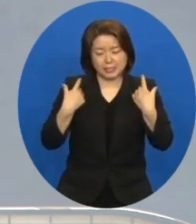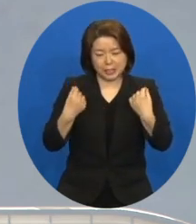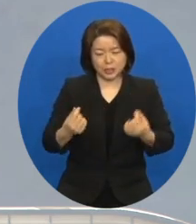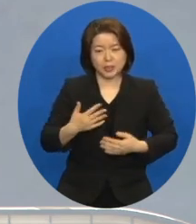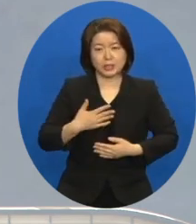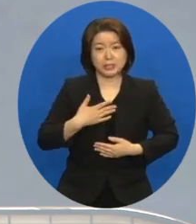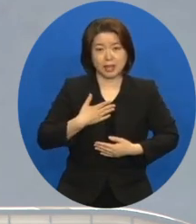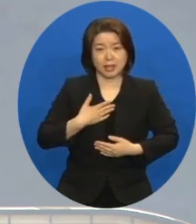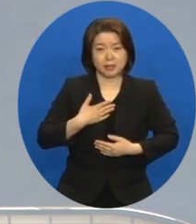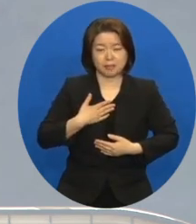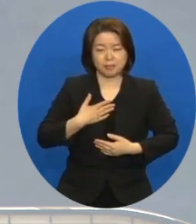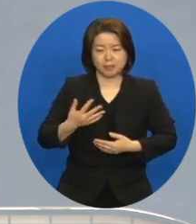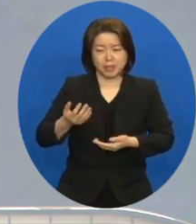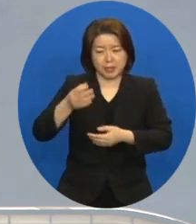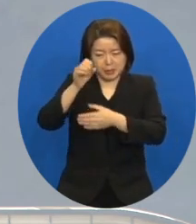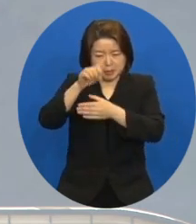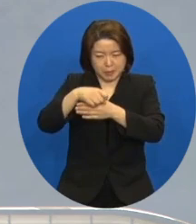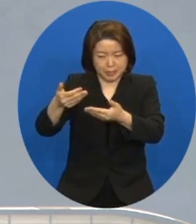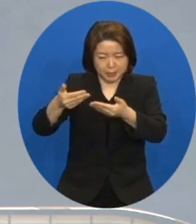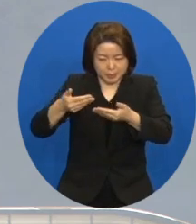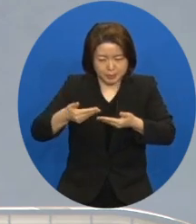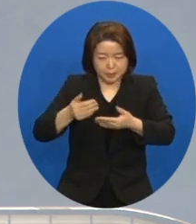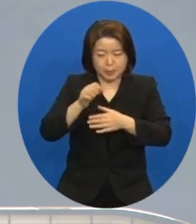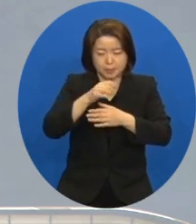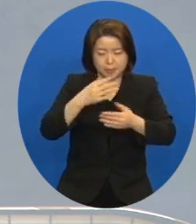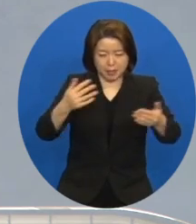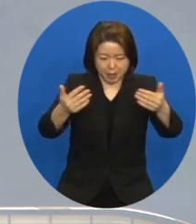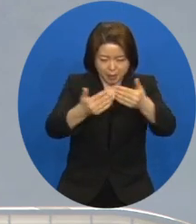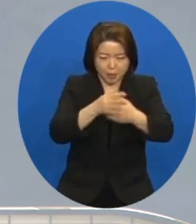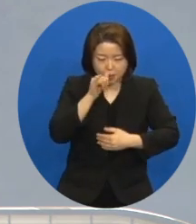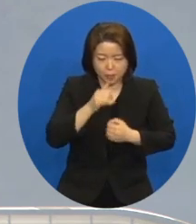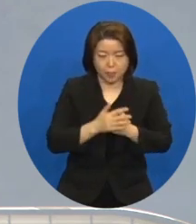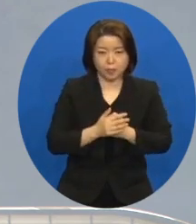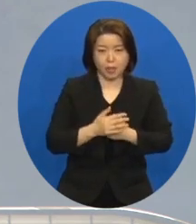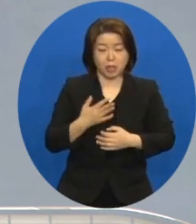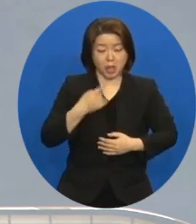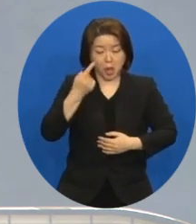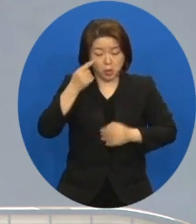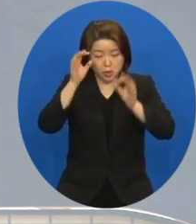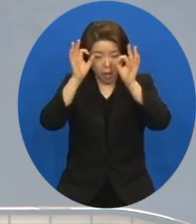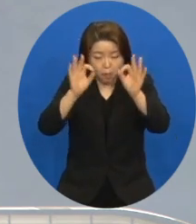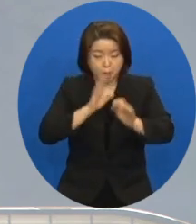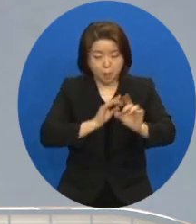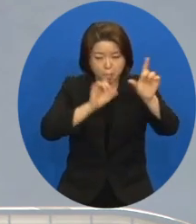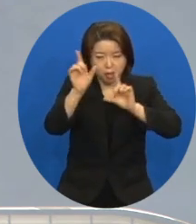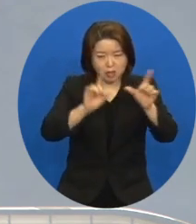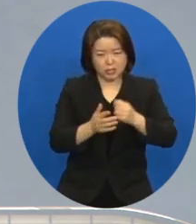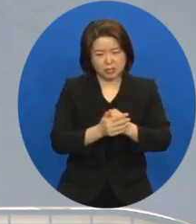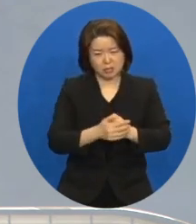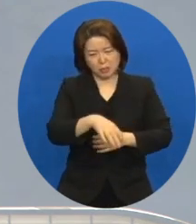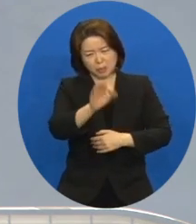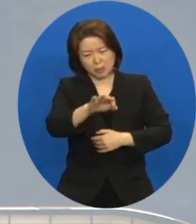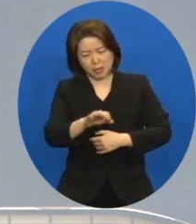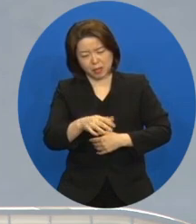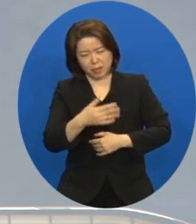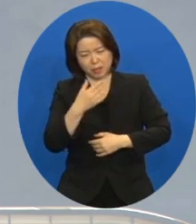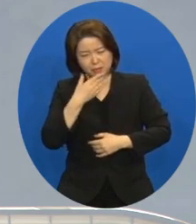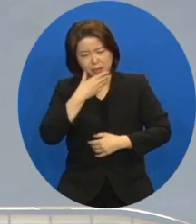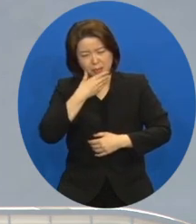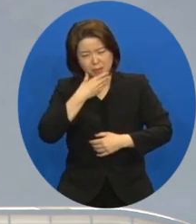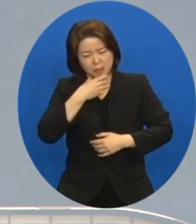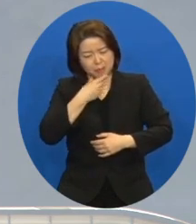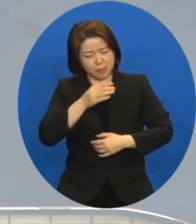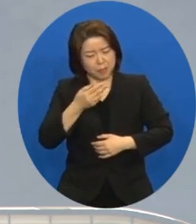계시다는, 내 눈에 보이는 현실은 너무 기가 막히고 너무 실망스럽고